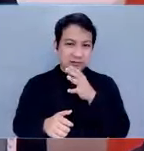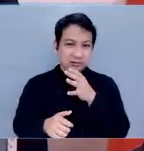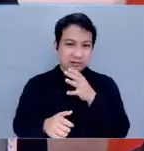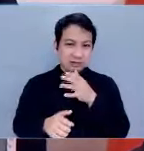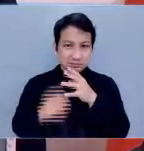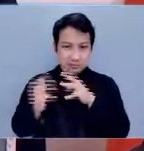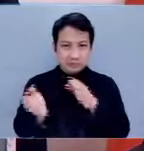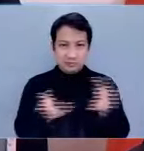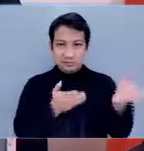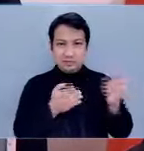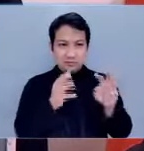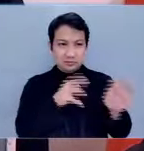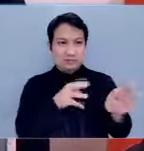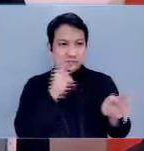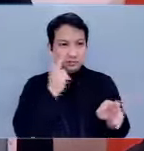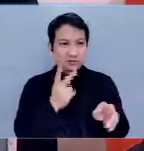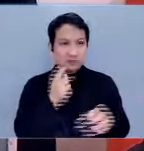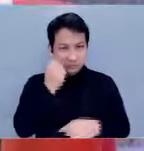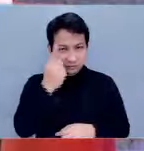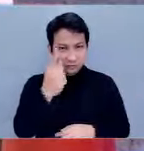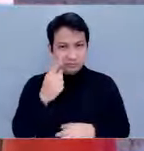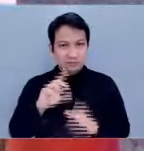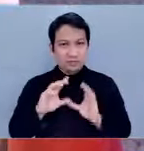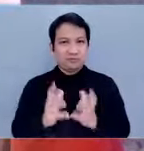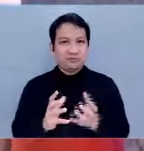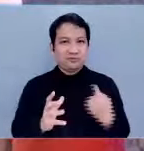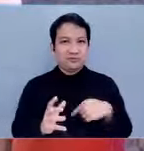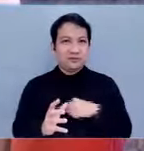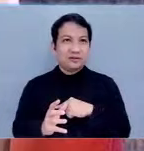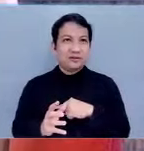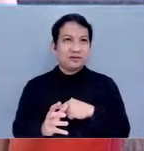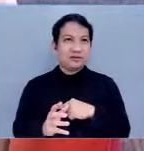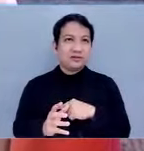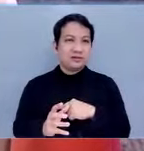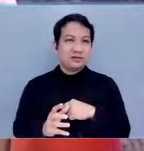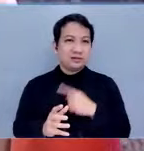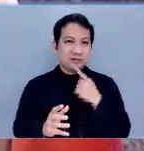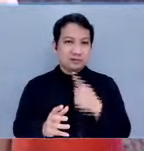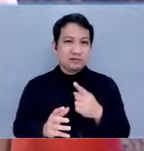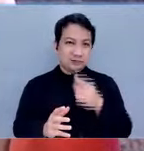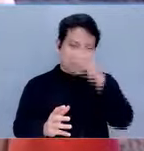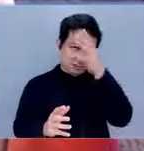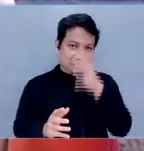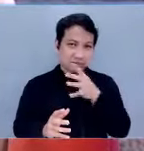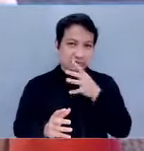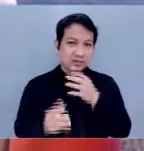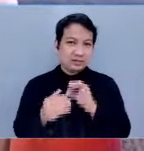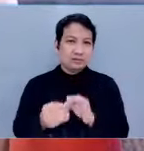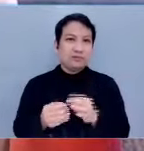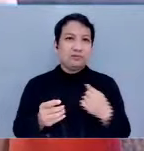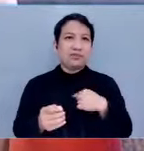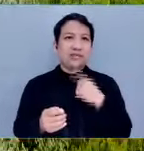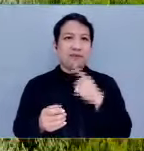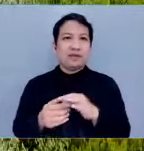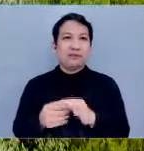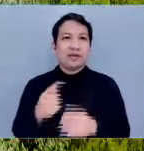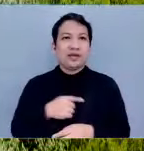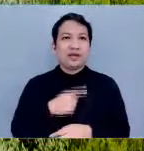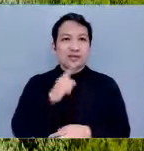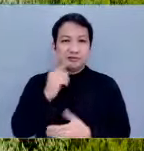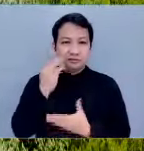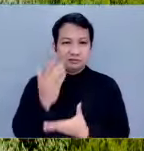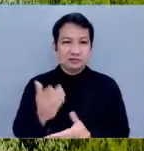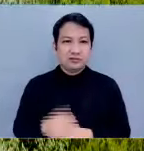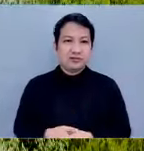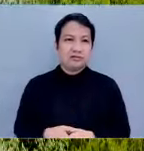kasi maintindihan niyo yung mundo namin. Mm. And then every parent also who watch it say, ano ba manood ka nito para makita